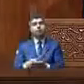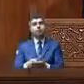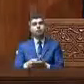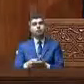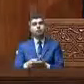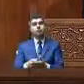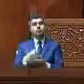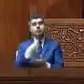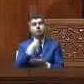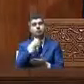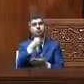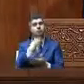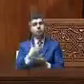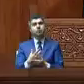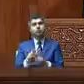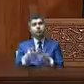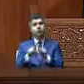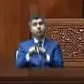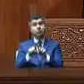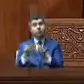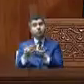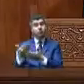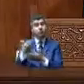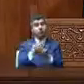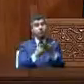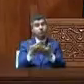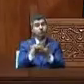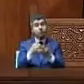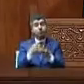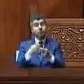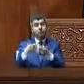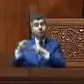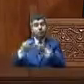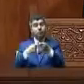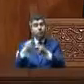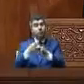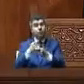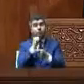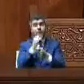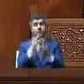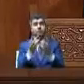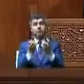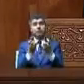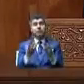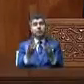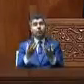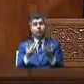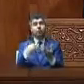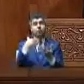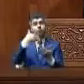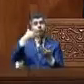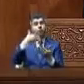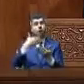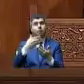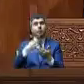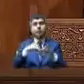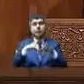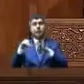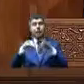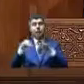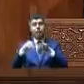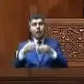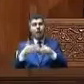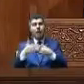وتستند دينامية العلاقة بين الطرفين إلى كثافة المبادلات الاقتصادية والرؤية الاستراتيجية التي يزكيها